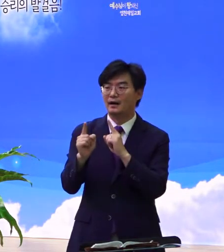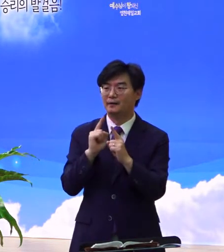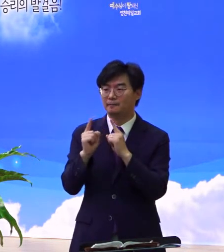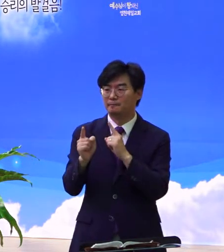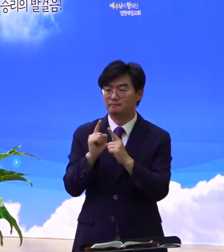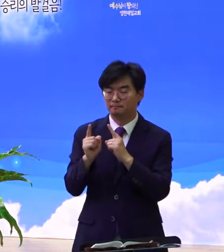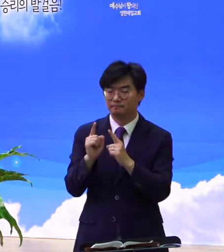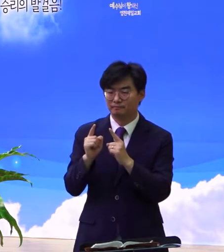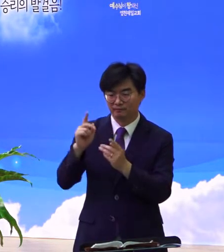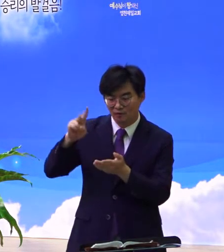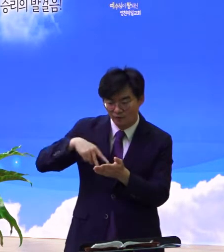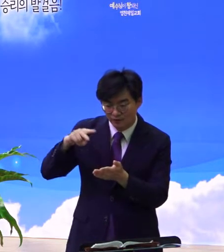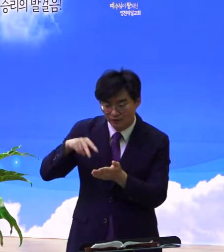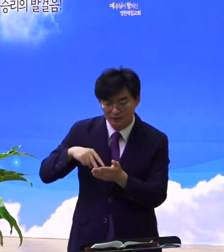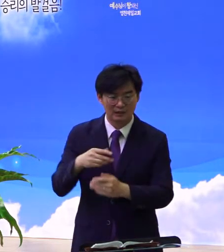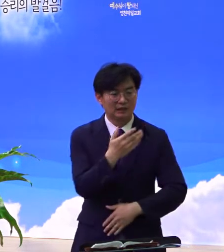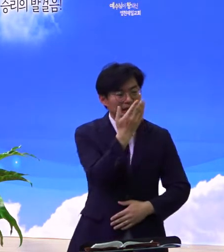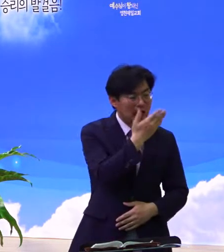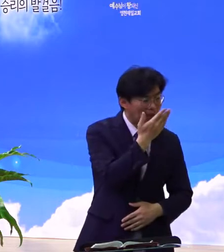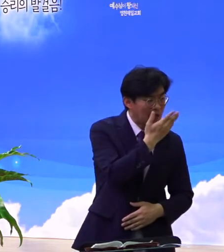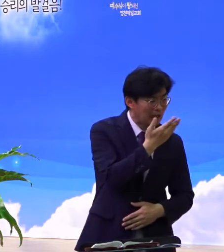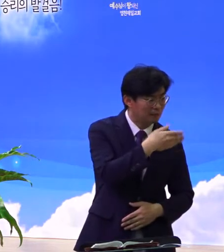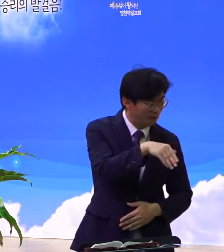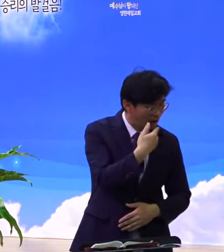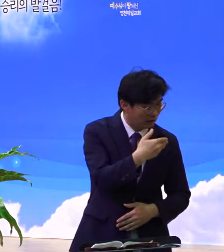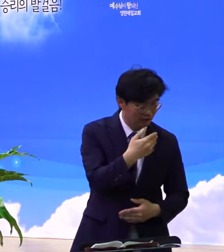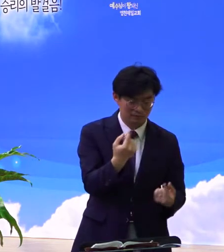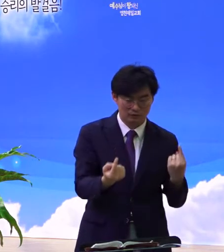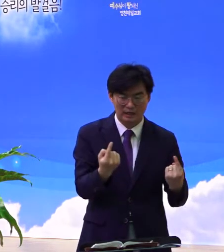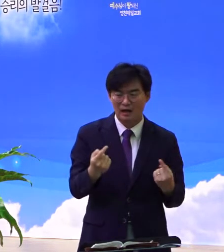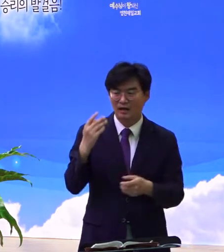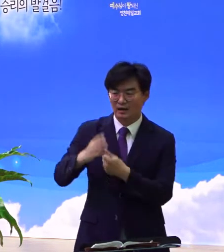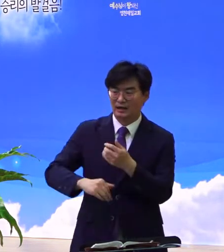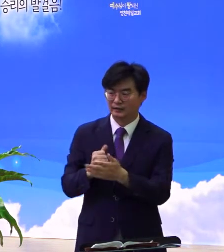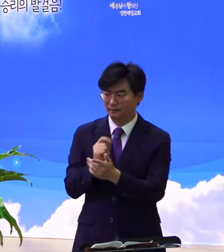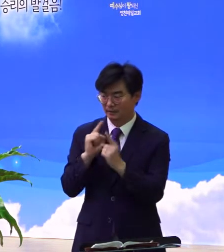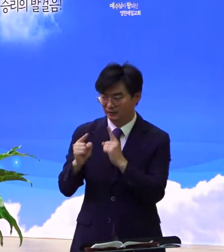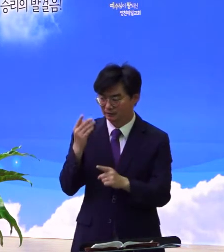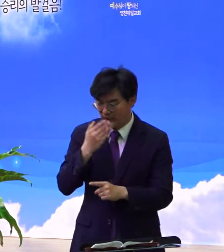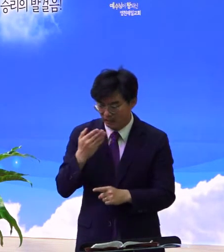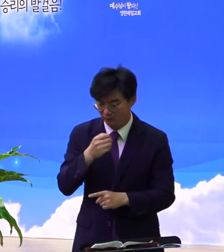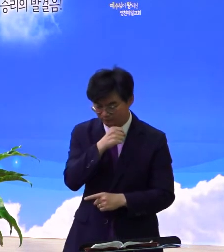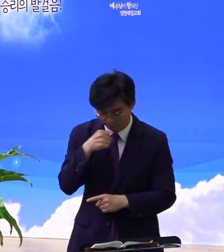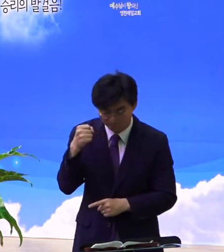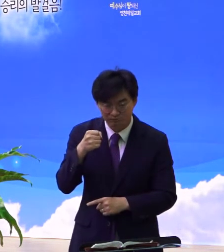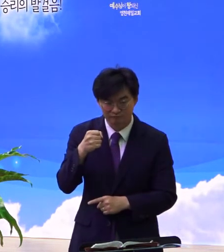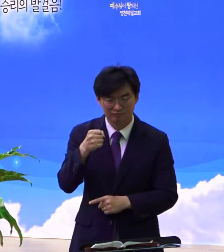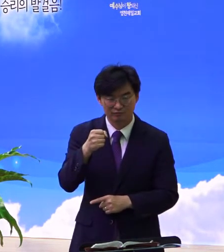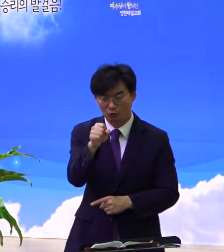맛이 꿀과 송이꿀보다 더 달았다고 했습니다.